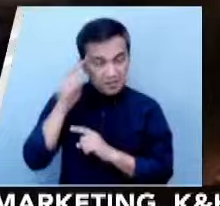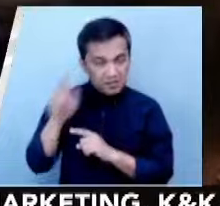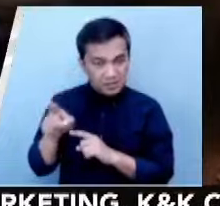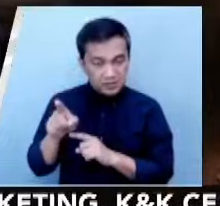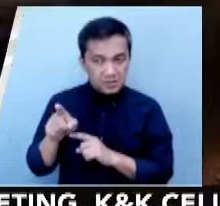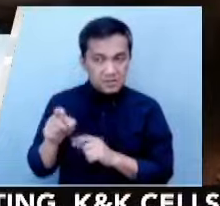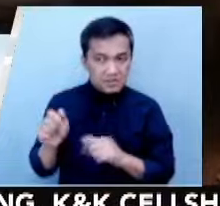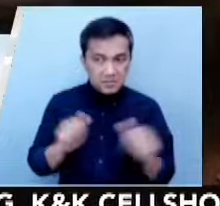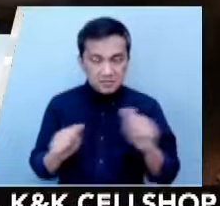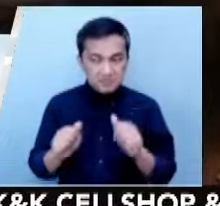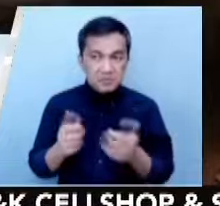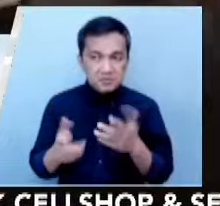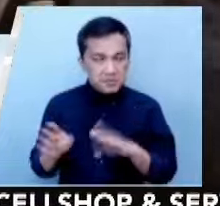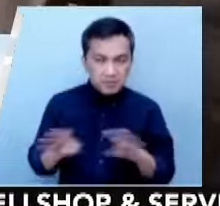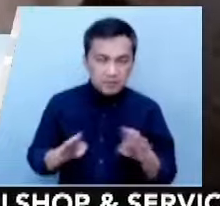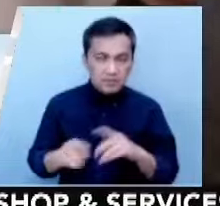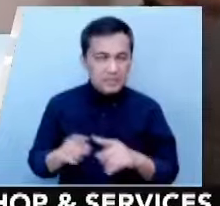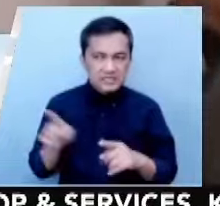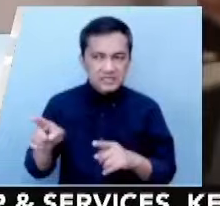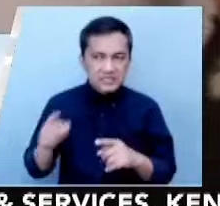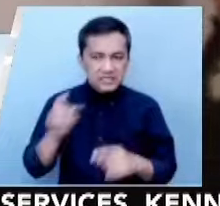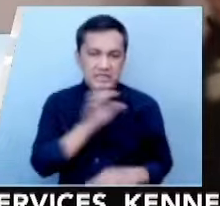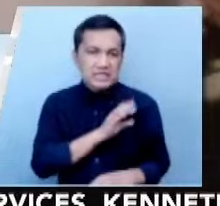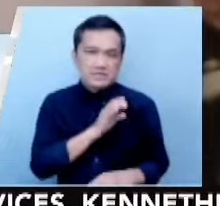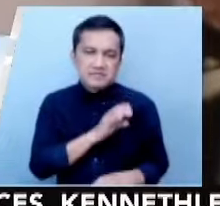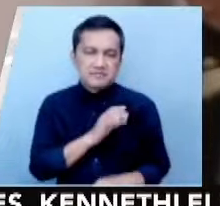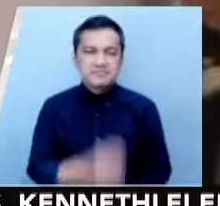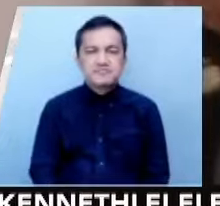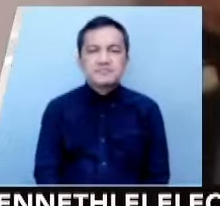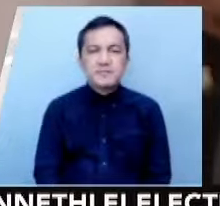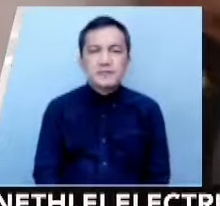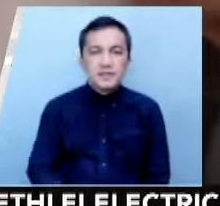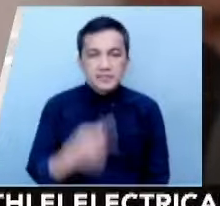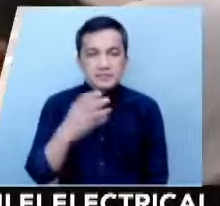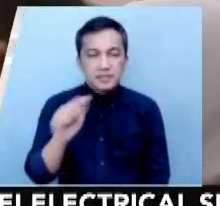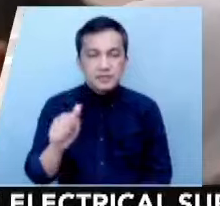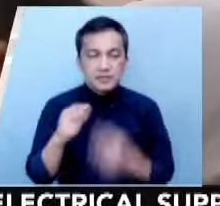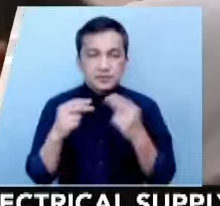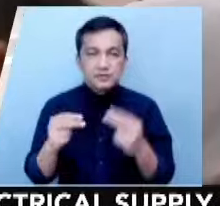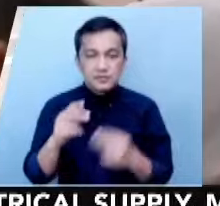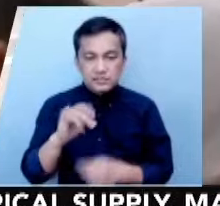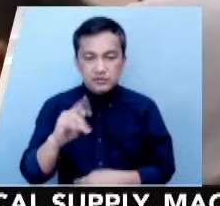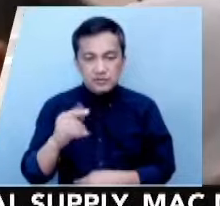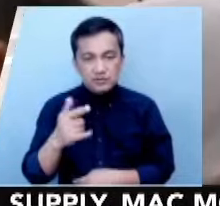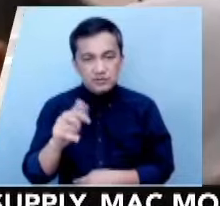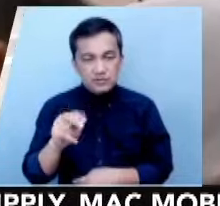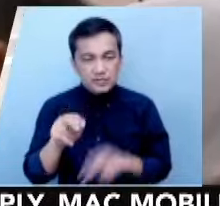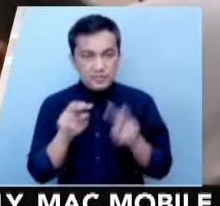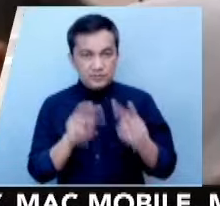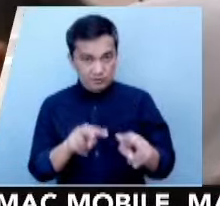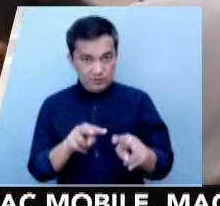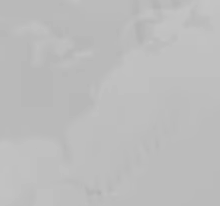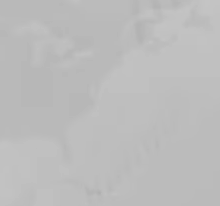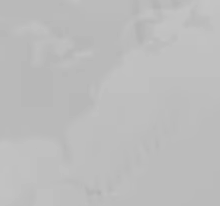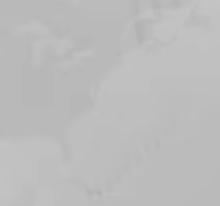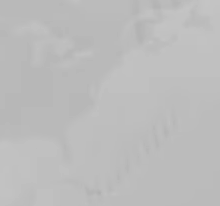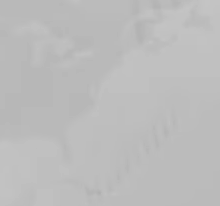behavior but not their character. Para sa GMA Integrated News, Chino Gaston nakatutok, 24 Oras.